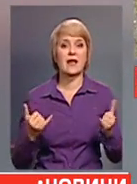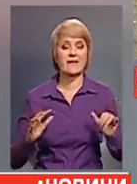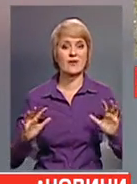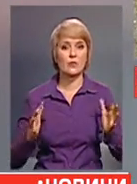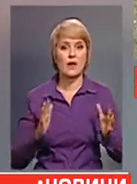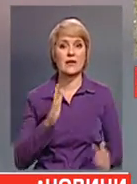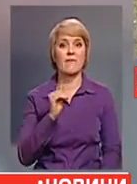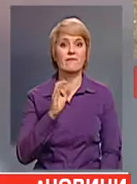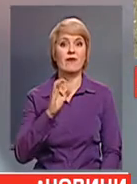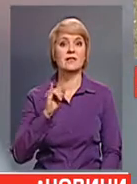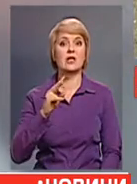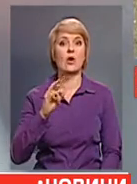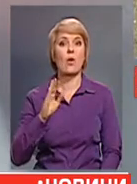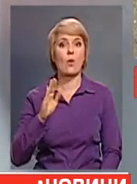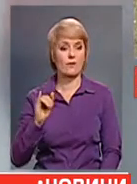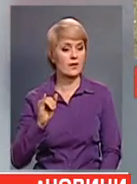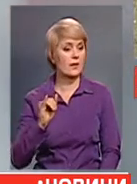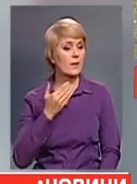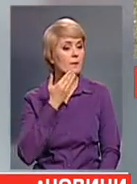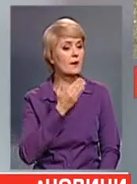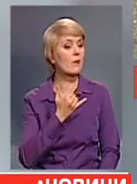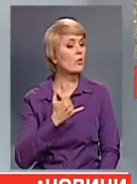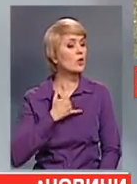Муратової. Настю, розповідай.